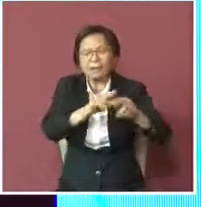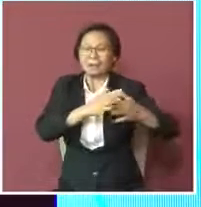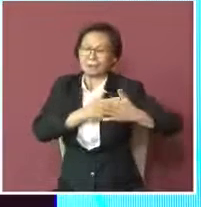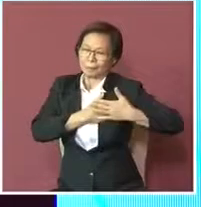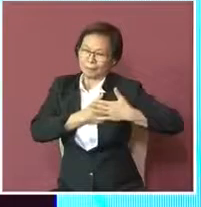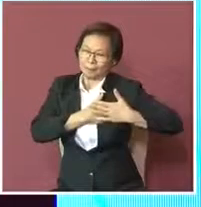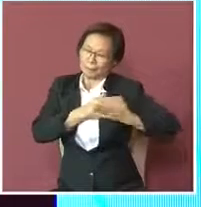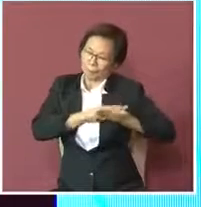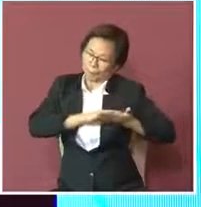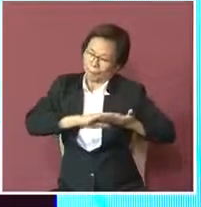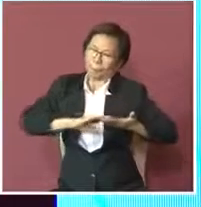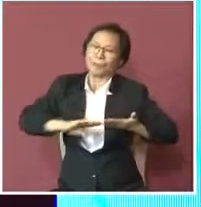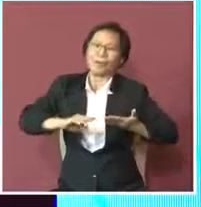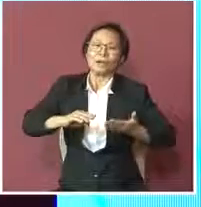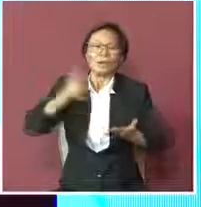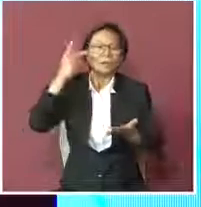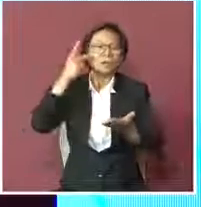0sb cubase Society